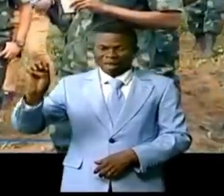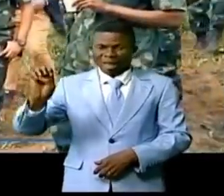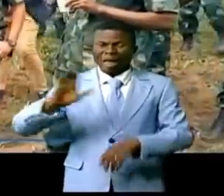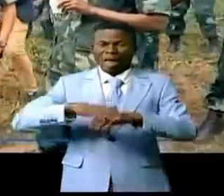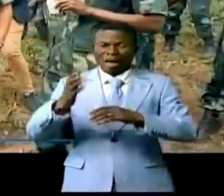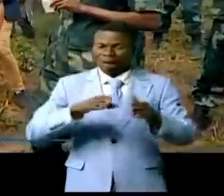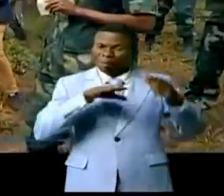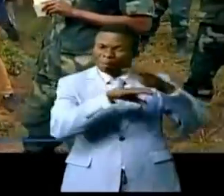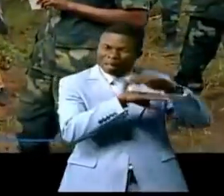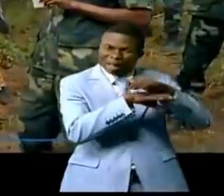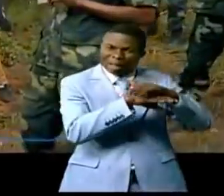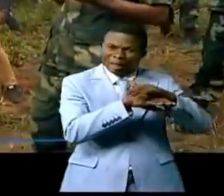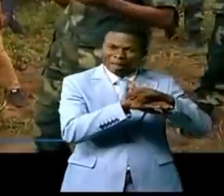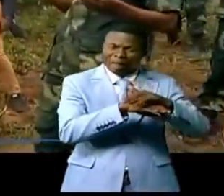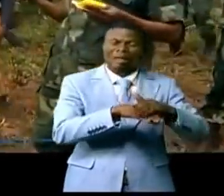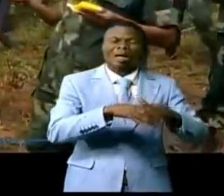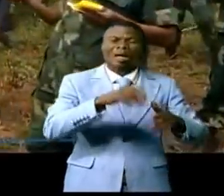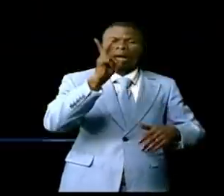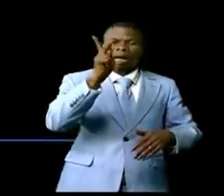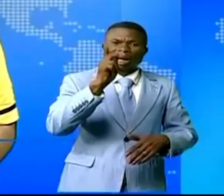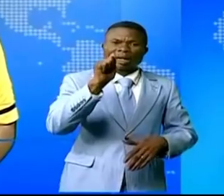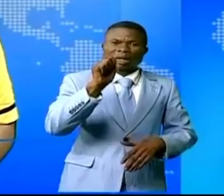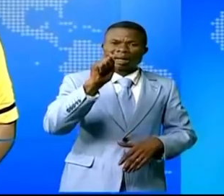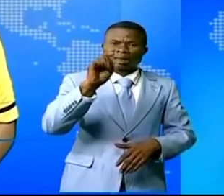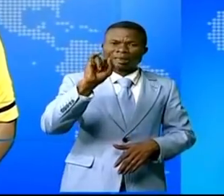rétracte dans le camp Katindo.